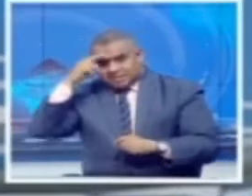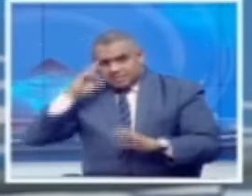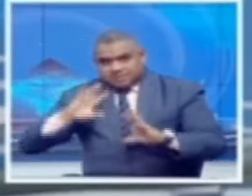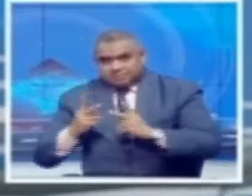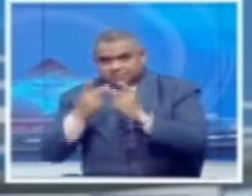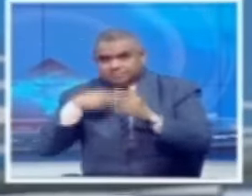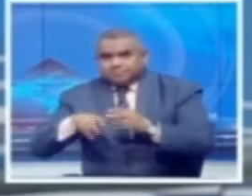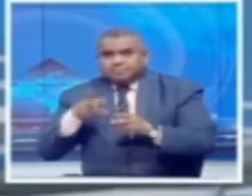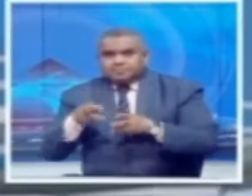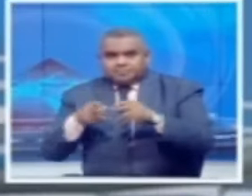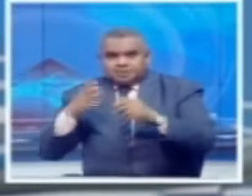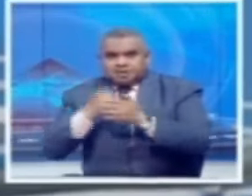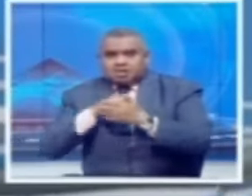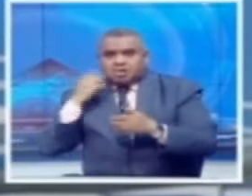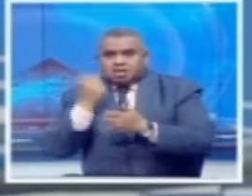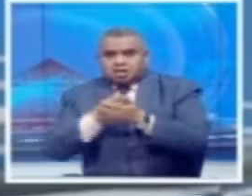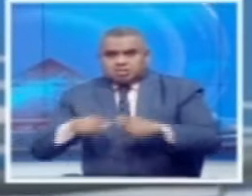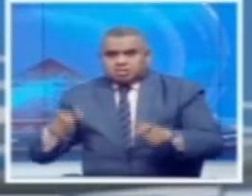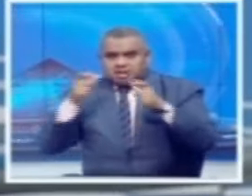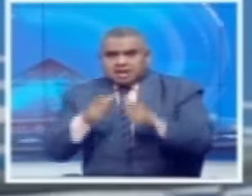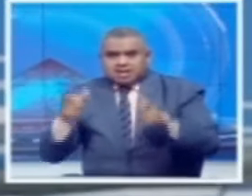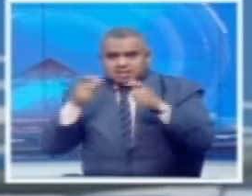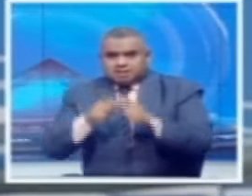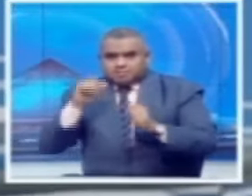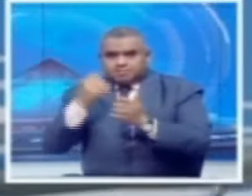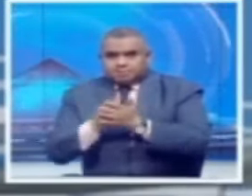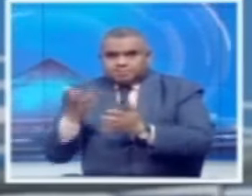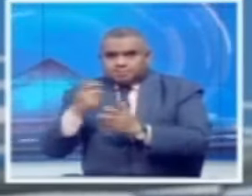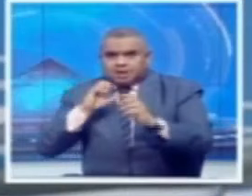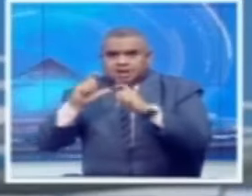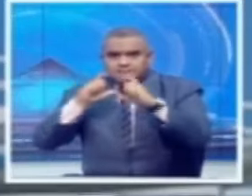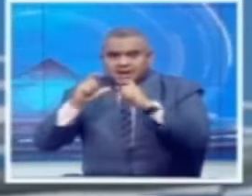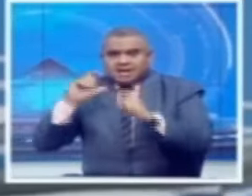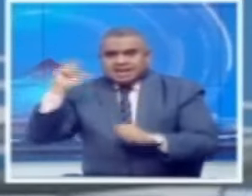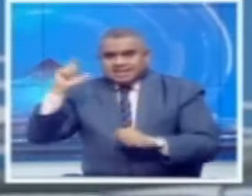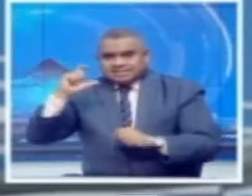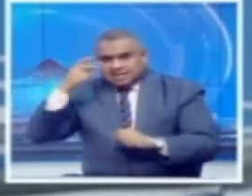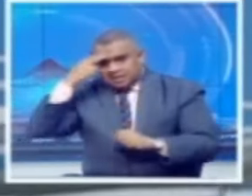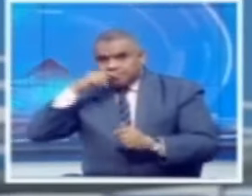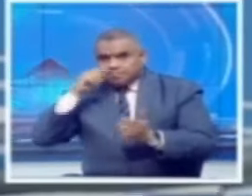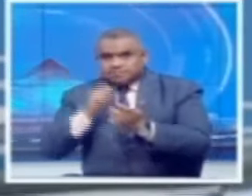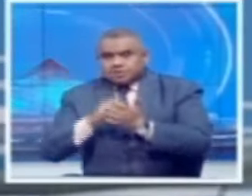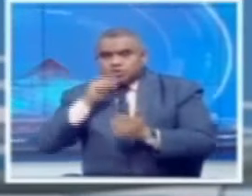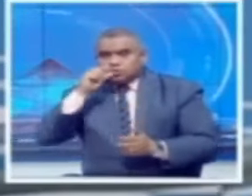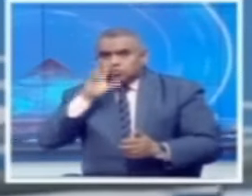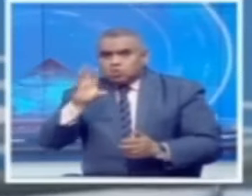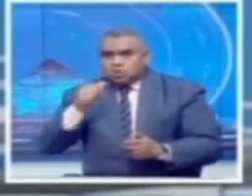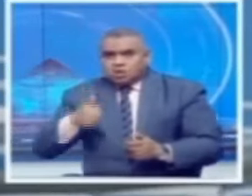افتتاح منتدى القطاع الخاص على هامش الاجتماعات السنوية لمجموعة البنك الإسلامي، أكدت الدكتورة هالة السعيد